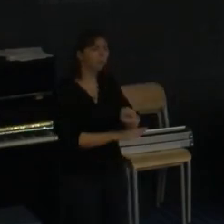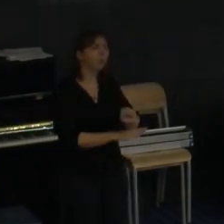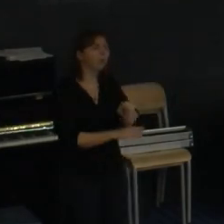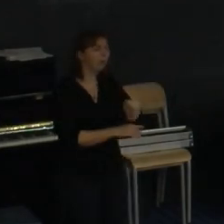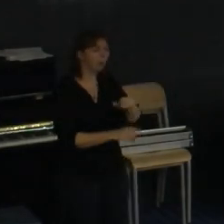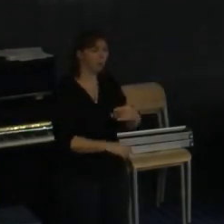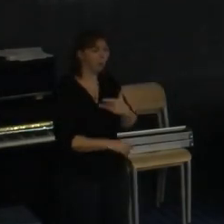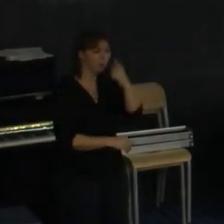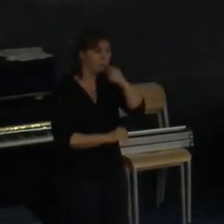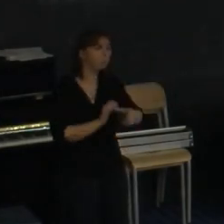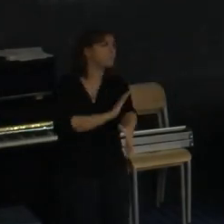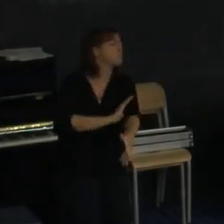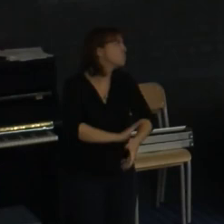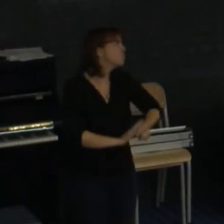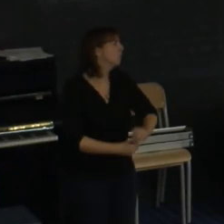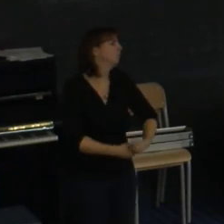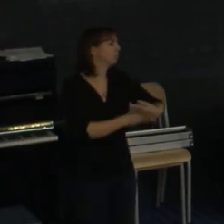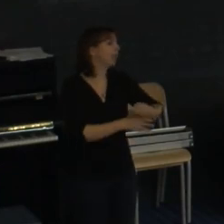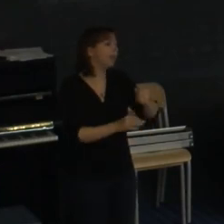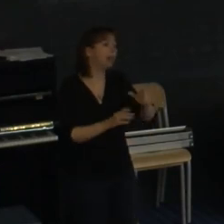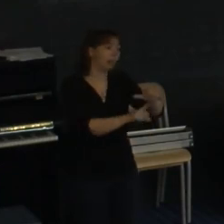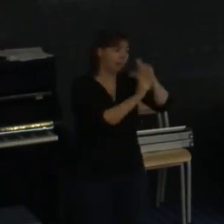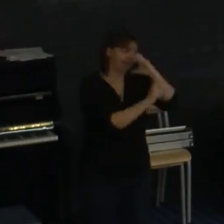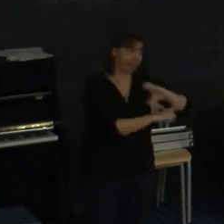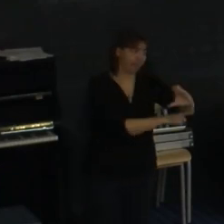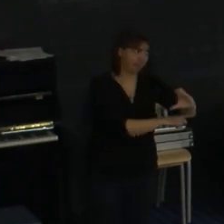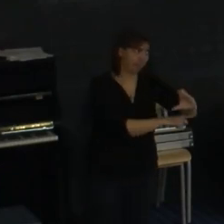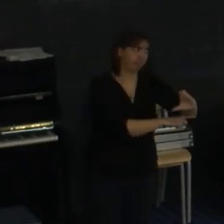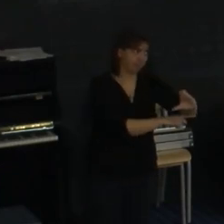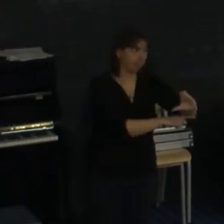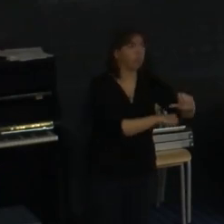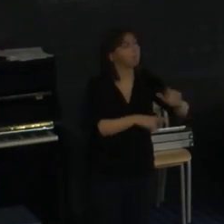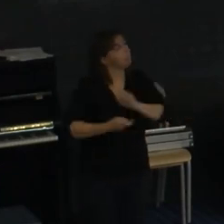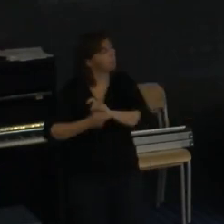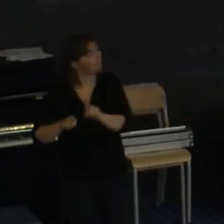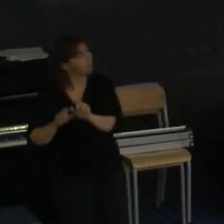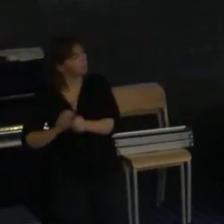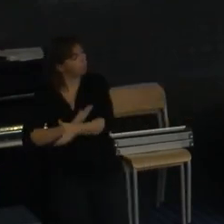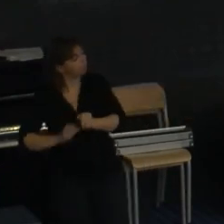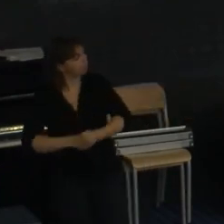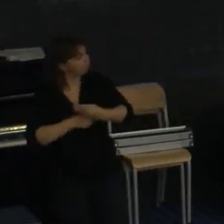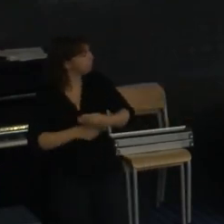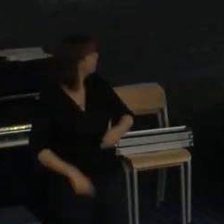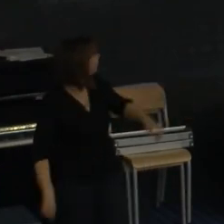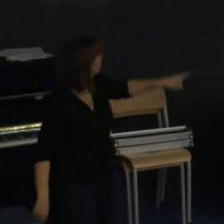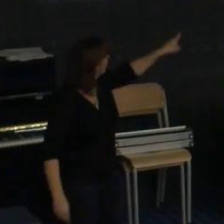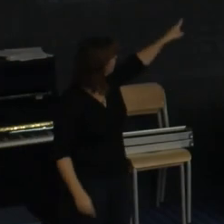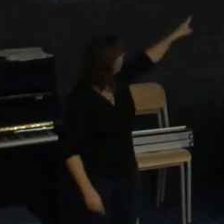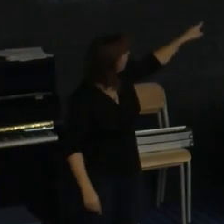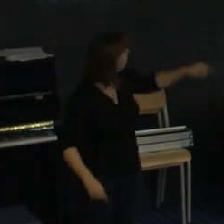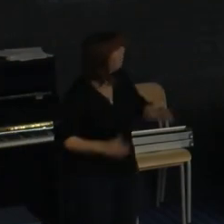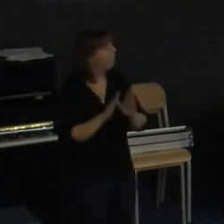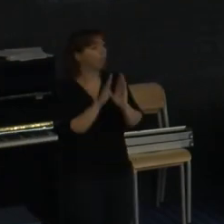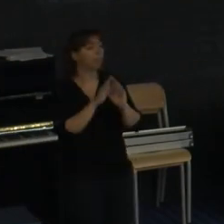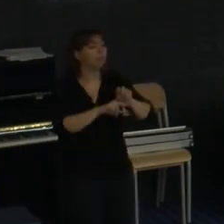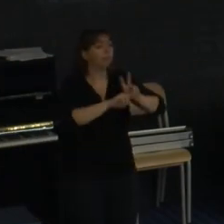pouvoir récupérer toutes les informations du côté C. On peut aussi le faire au niveau côté Python. Donc ici, j'ai des frames, la numéro 3,